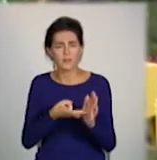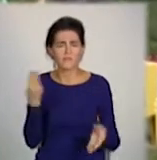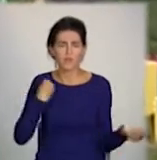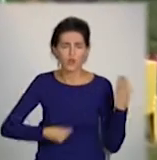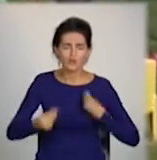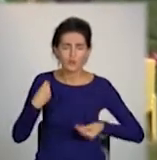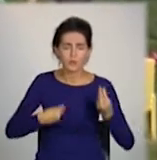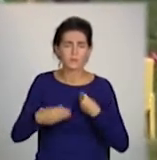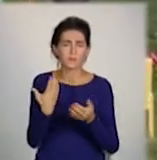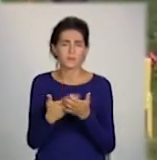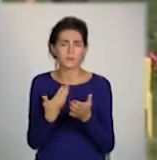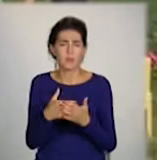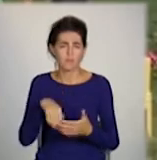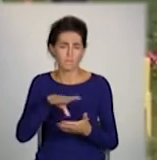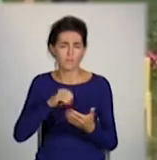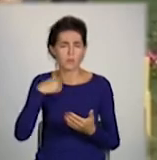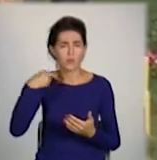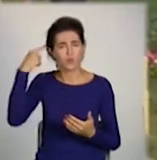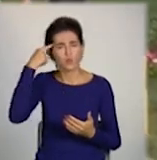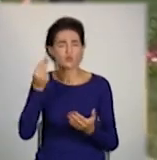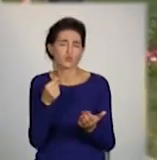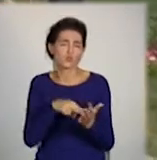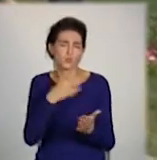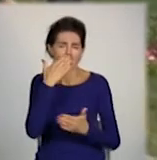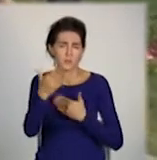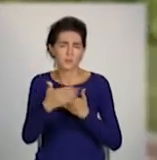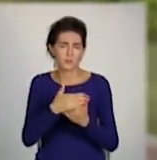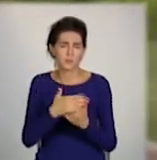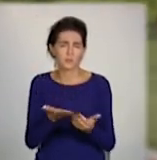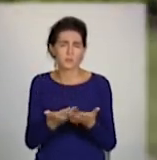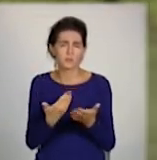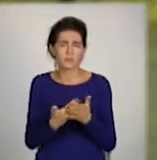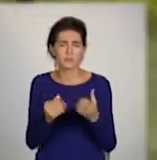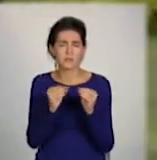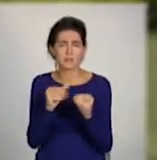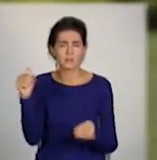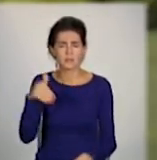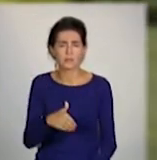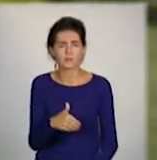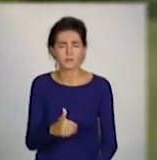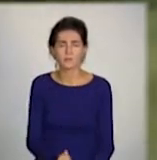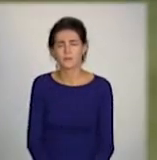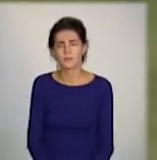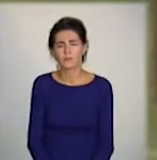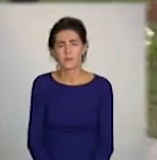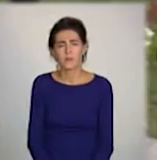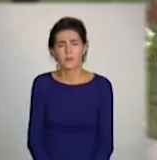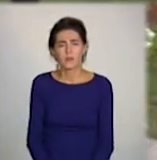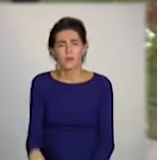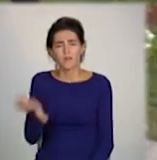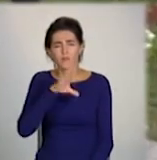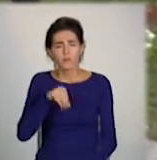віші. Я думаю, скільки ми? Около 10 тисяч, хоча б так. Рубашки всі маленькі,